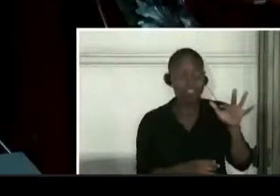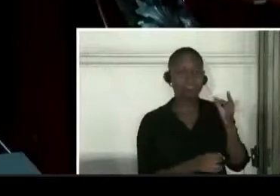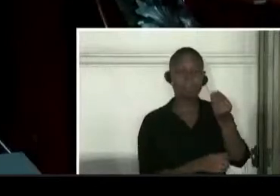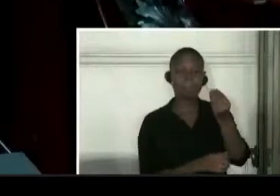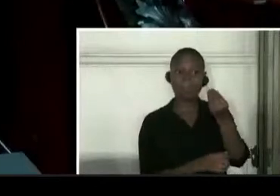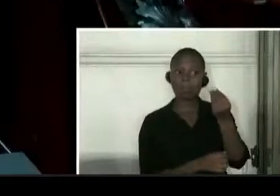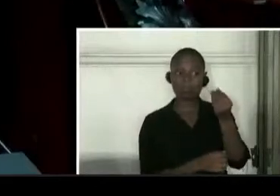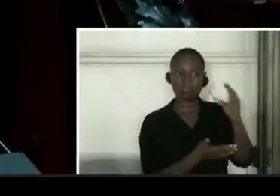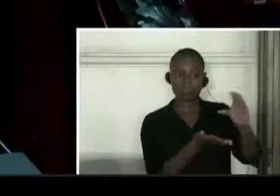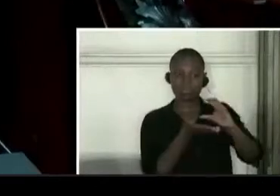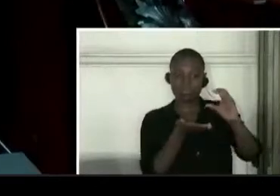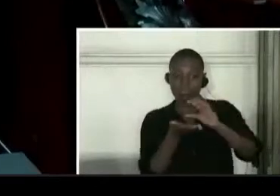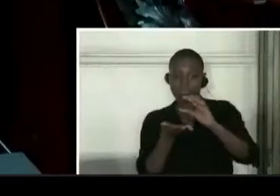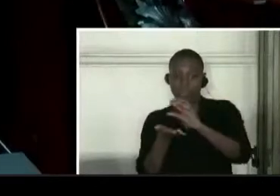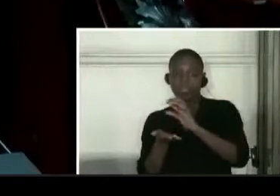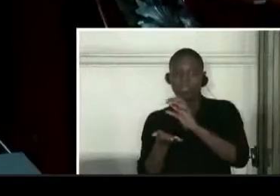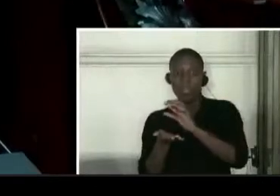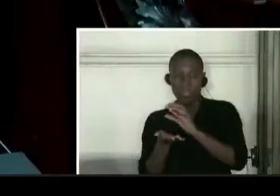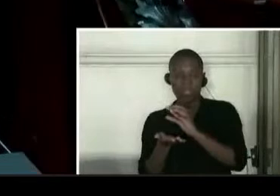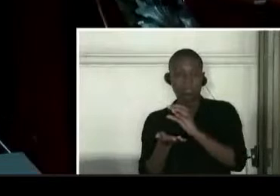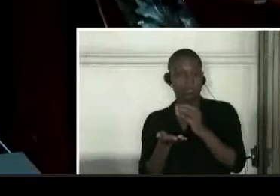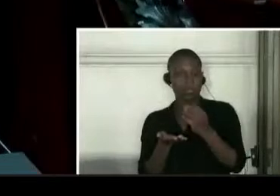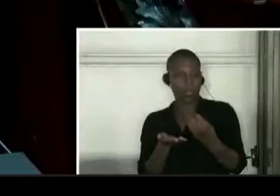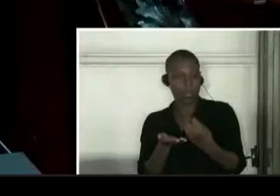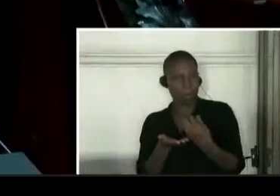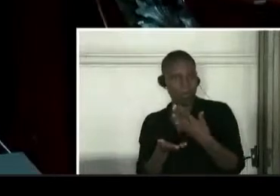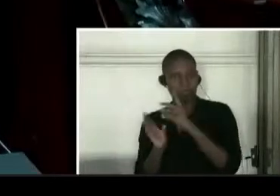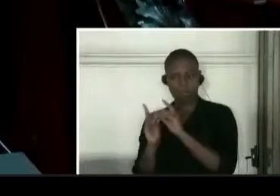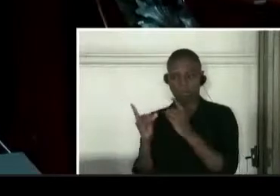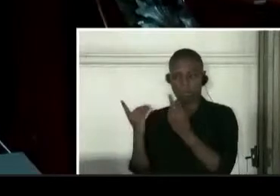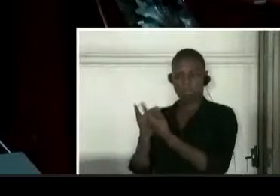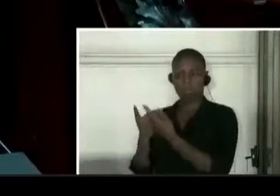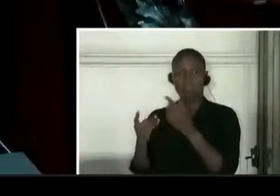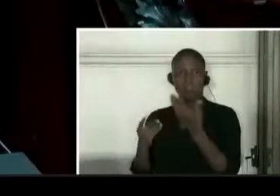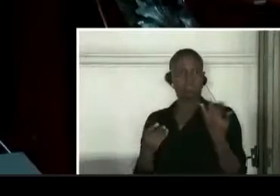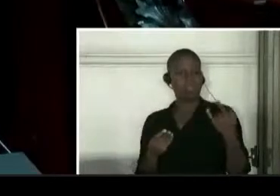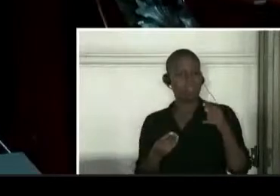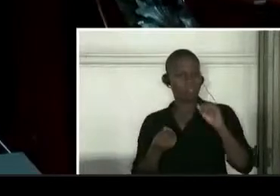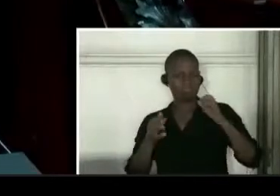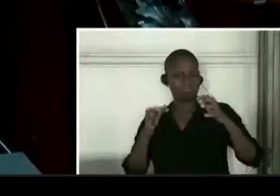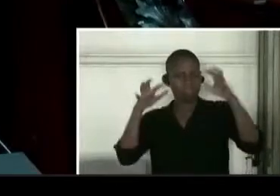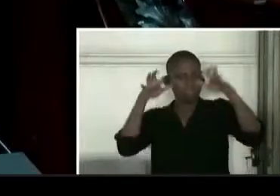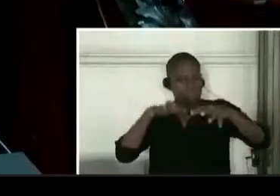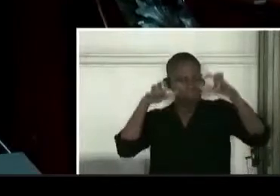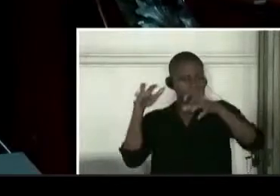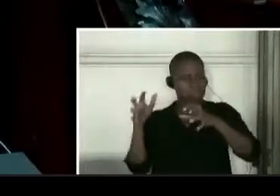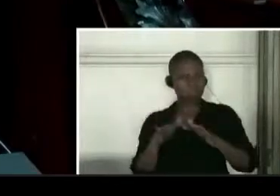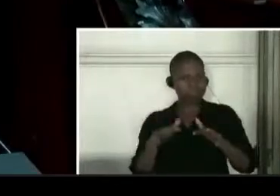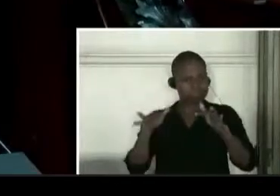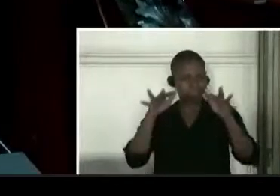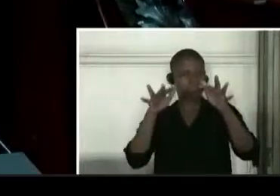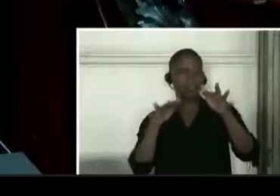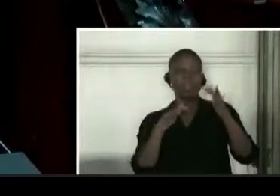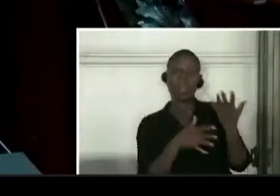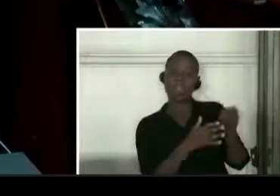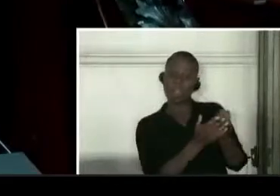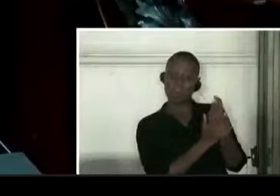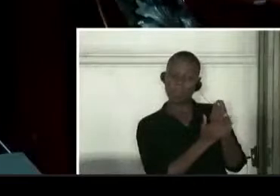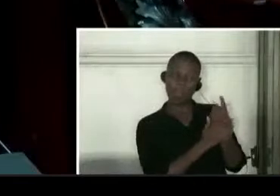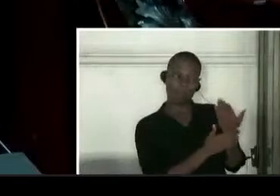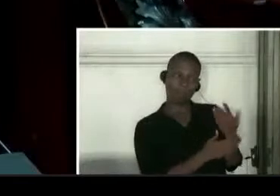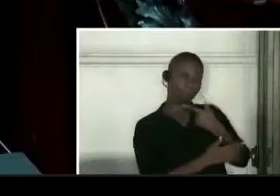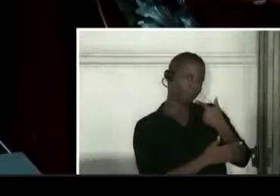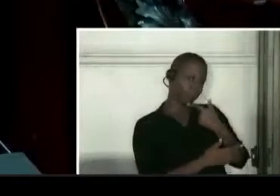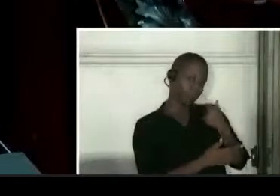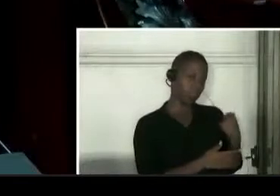ezilinyazwe inhlekelele esanda kudlula kuyo. Siyacela ngongqoshe ukuthi usicacisele ukuthi ngabe le